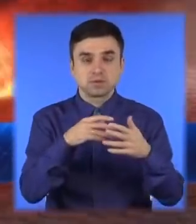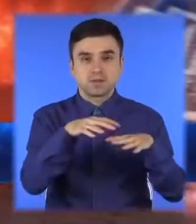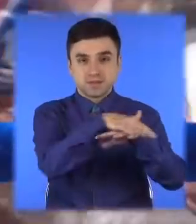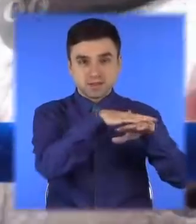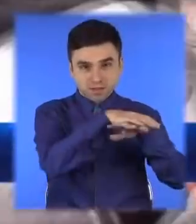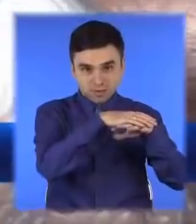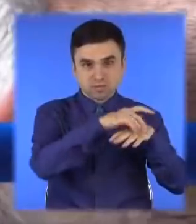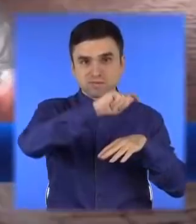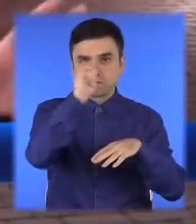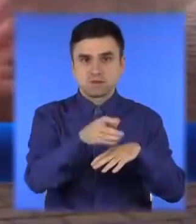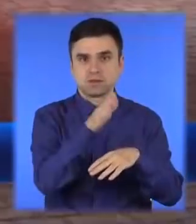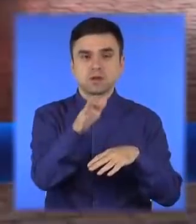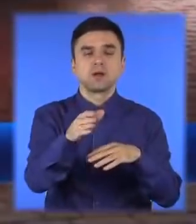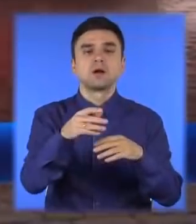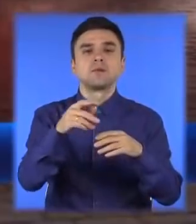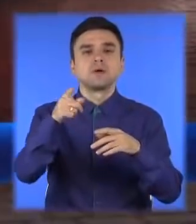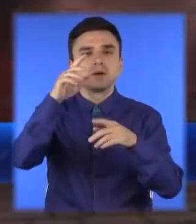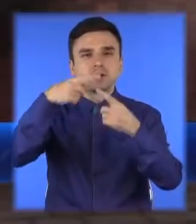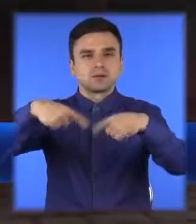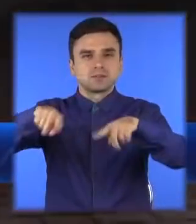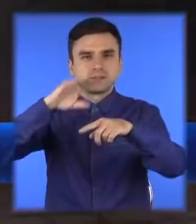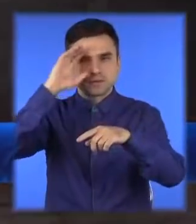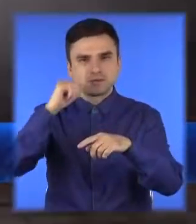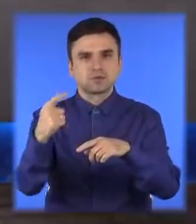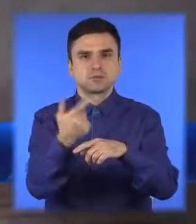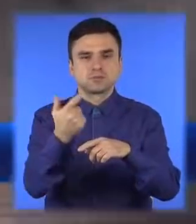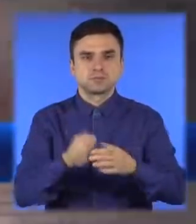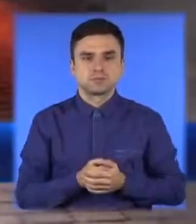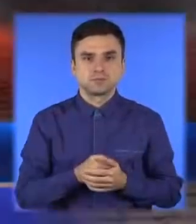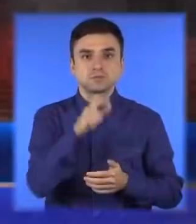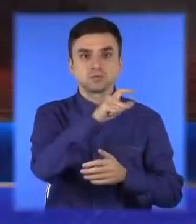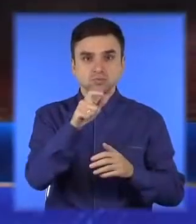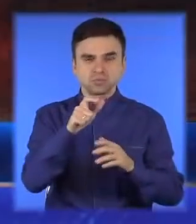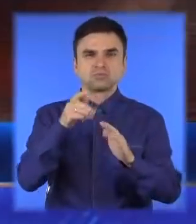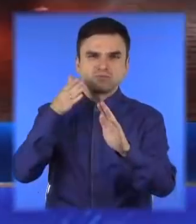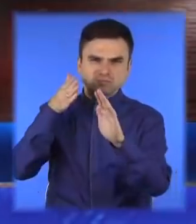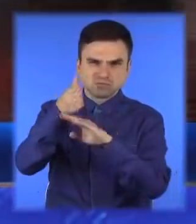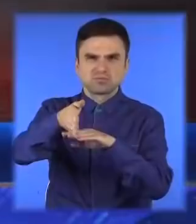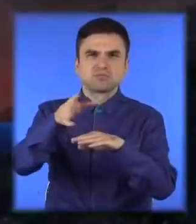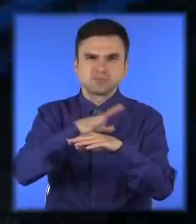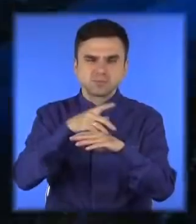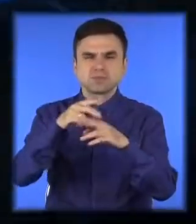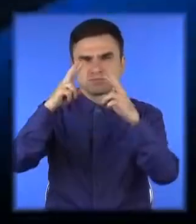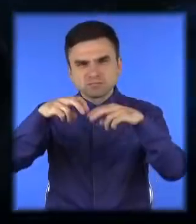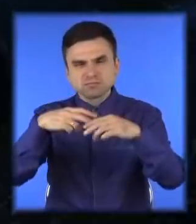Шини продовжують розгоратися, але до людей поки що ніхто не вийшов і не дав чіткої відповіді.